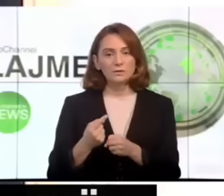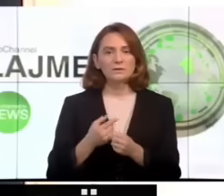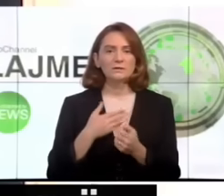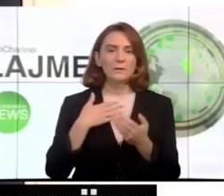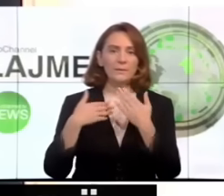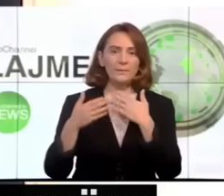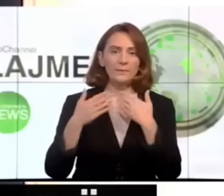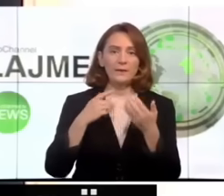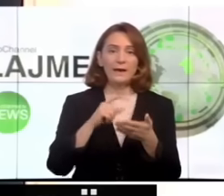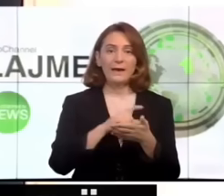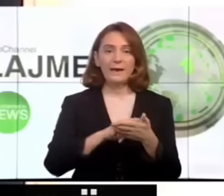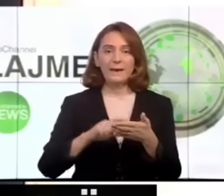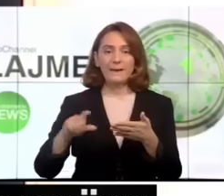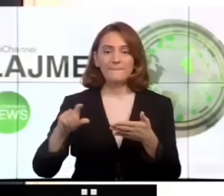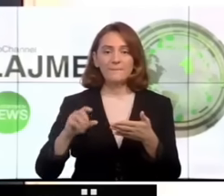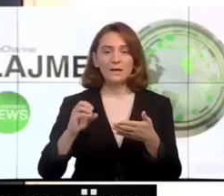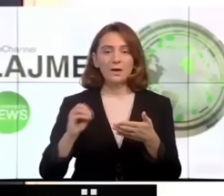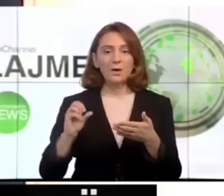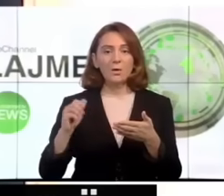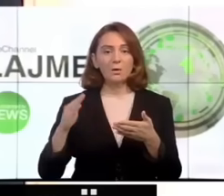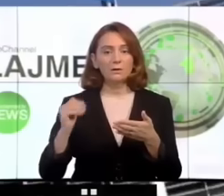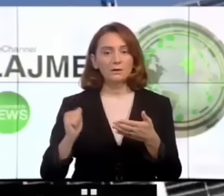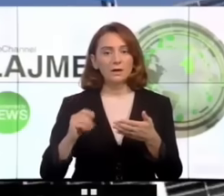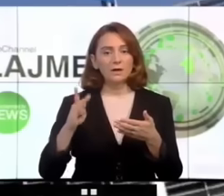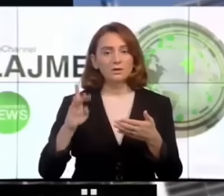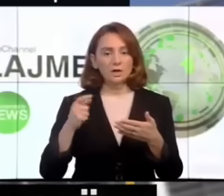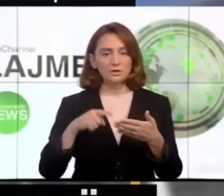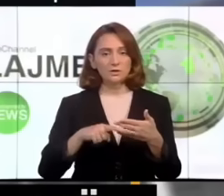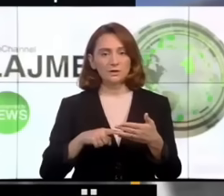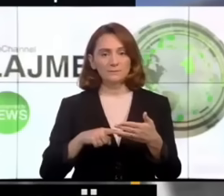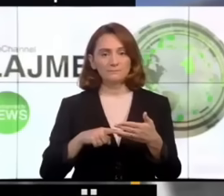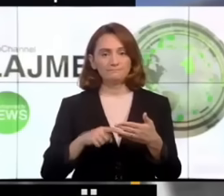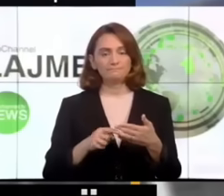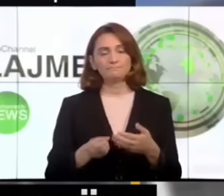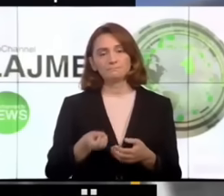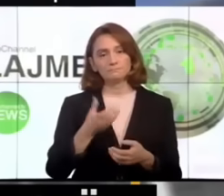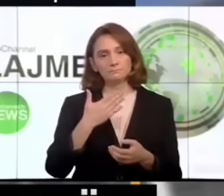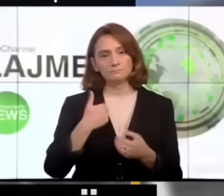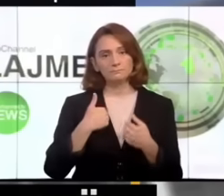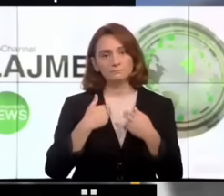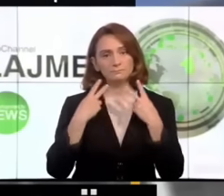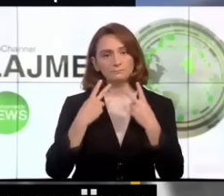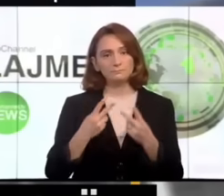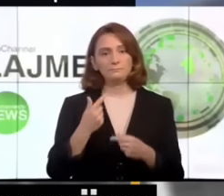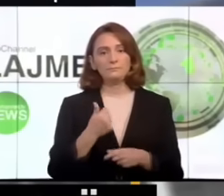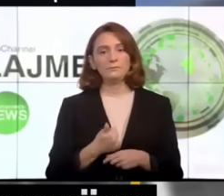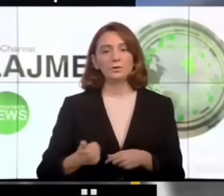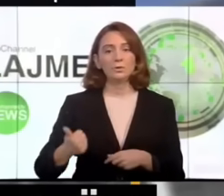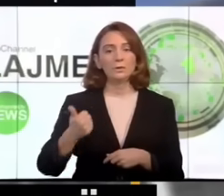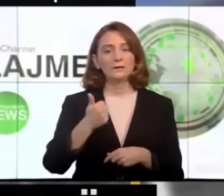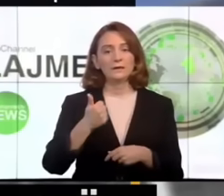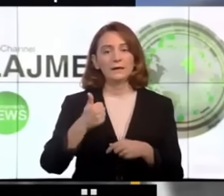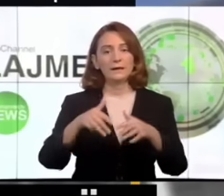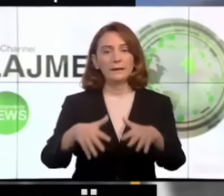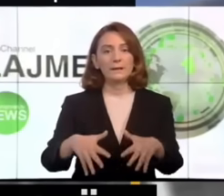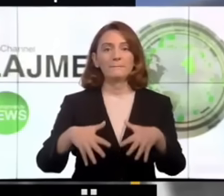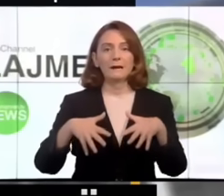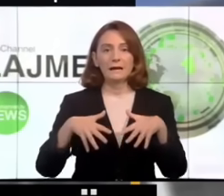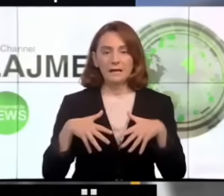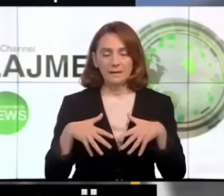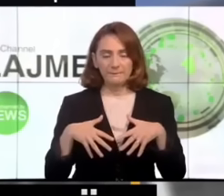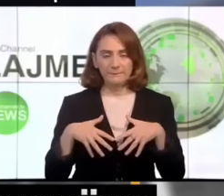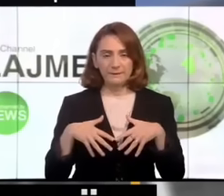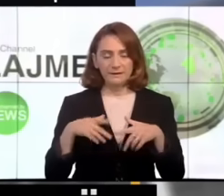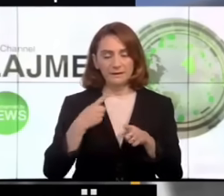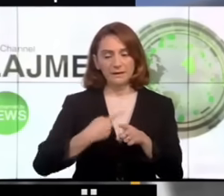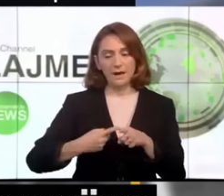2023. Delegacioni Bashkimit Evropian thekson: na inkurajoi fakti që kryetaria e parlamentit gjatë hapjes së sesionit parlamentar